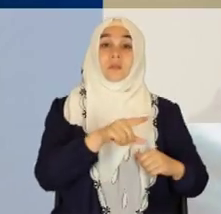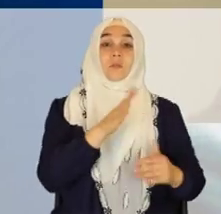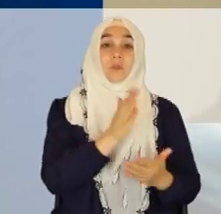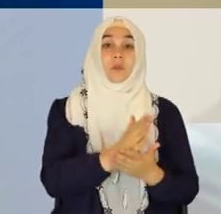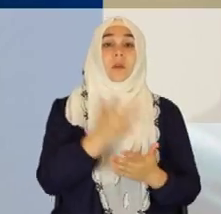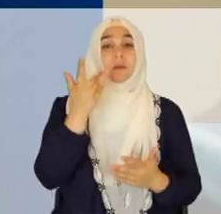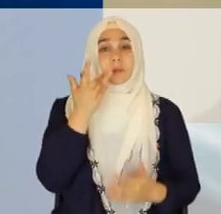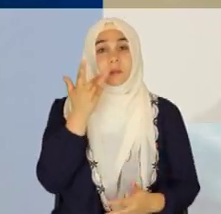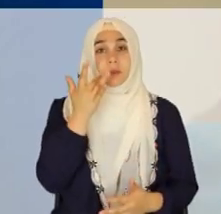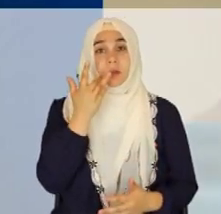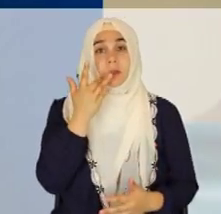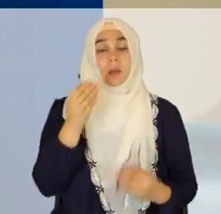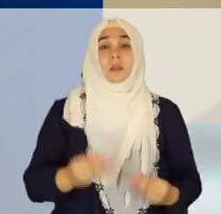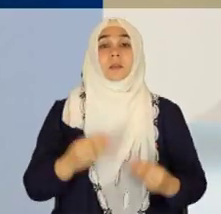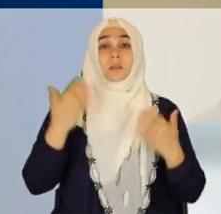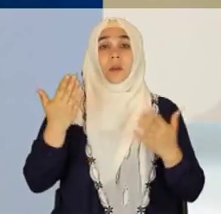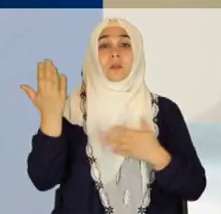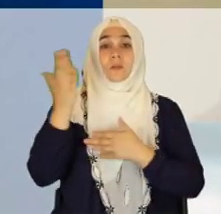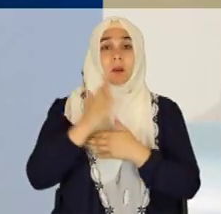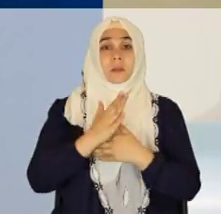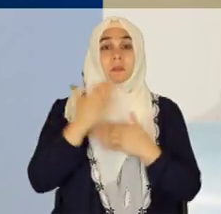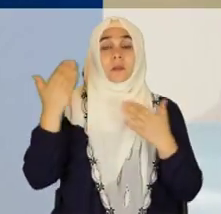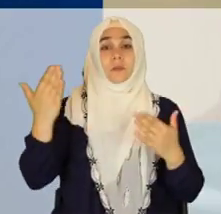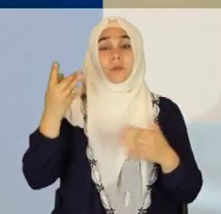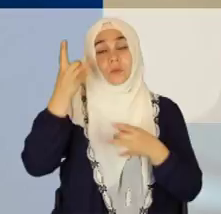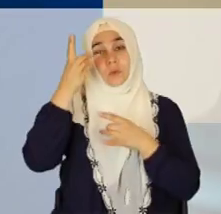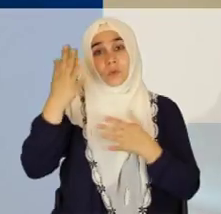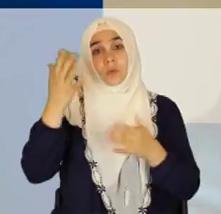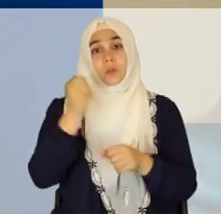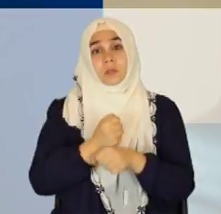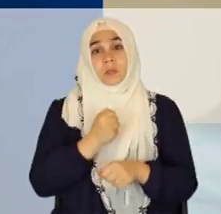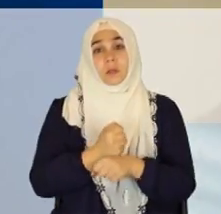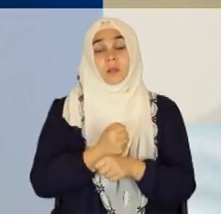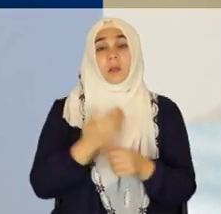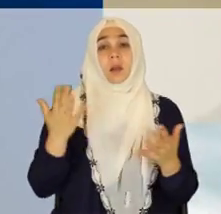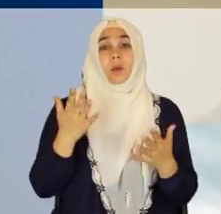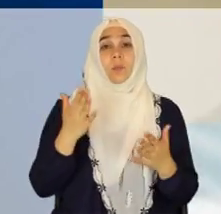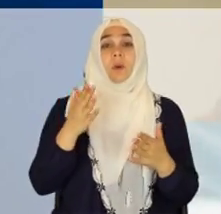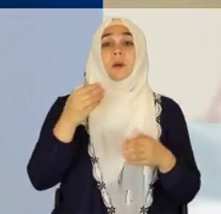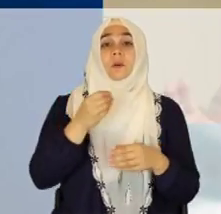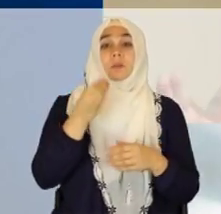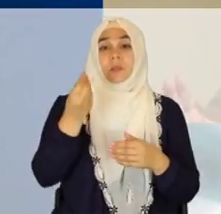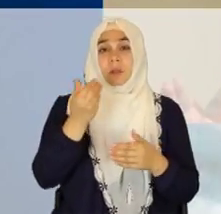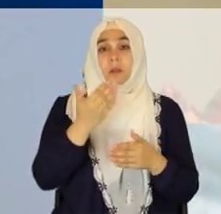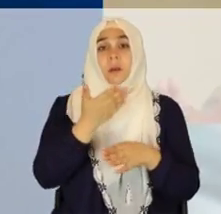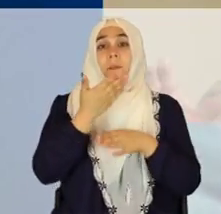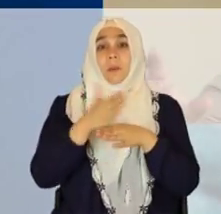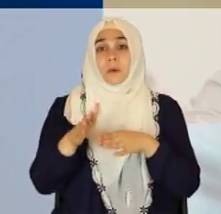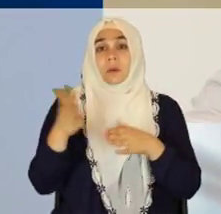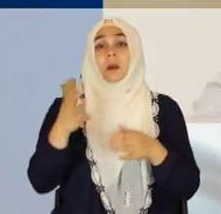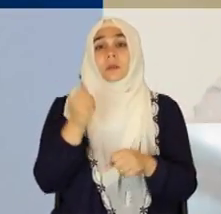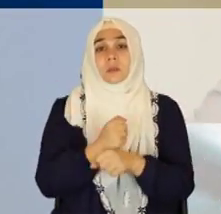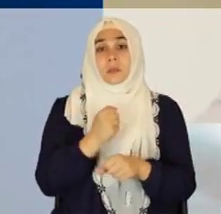Lekin doim zakotni farzi, uni ado qilishi, qaysi moldan qancha chiqishini gapirib bo'lgandan